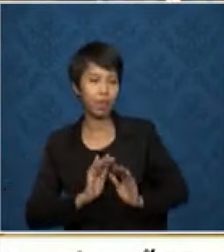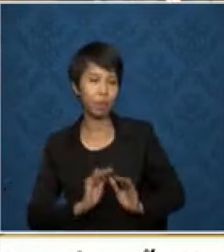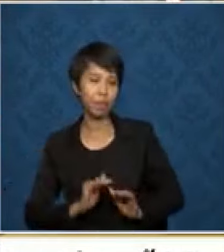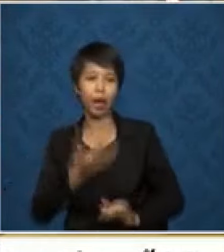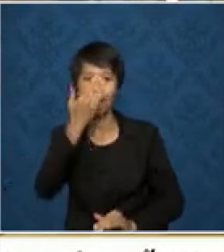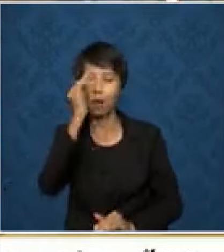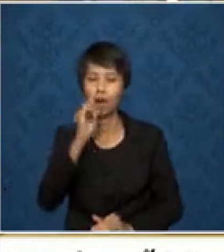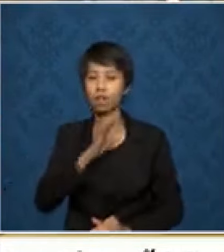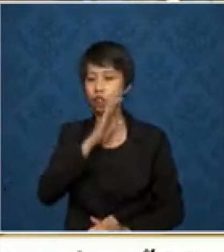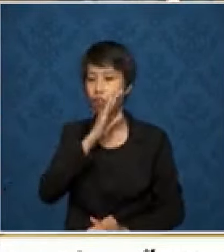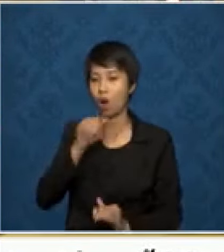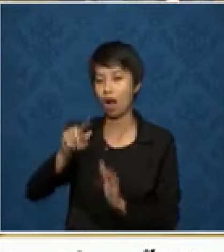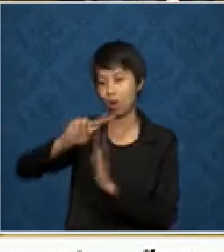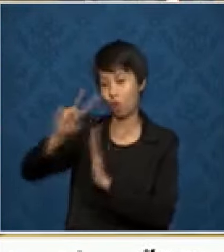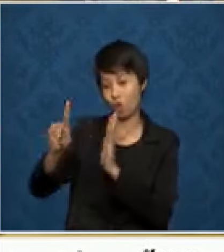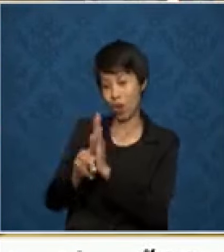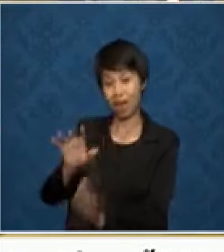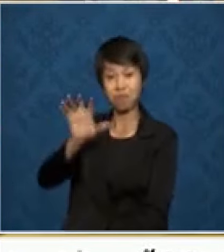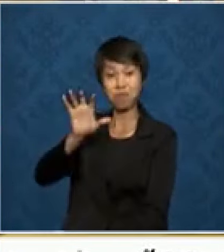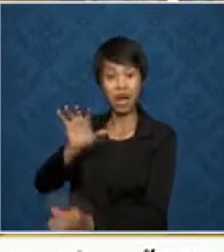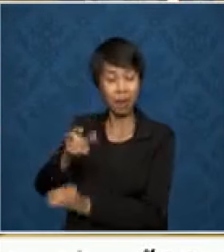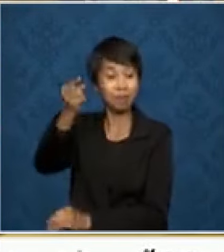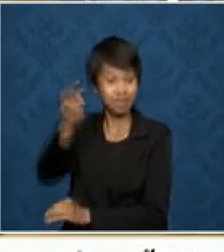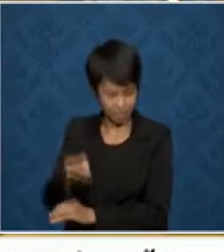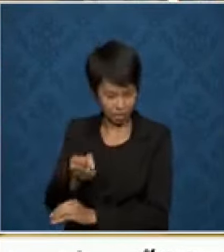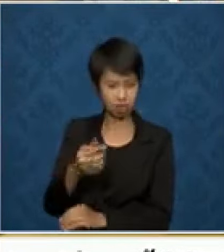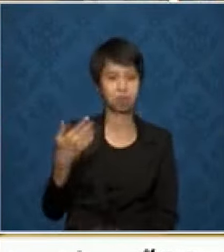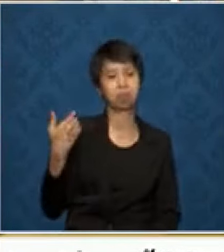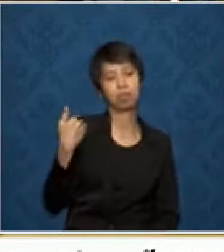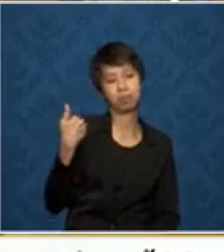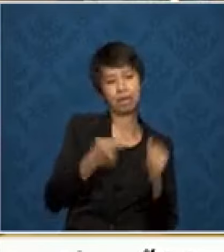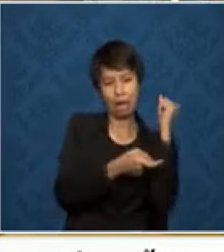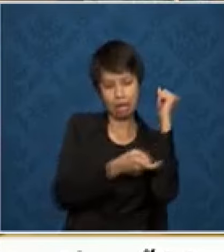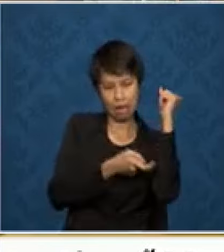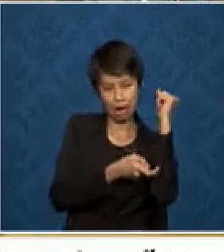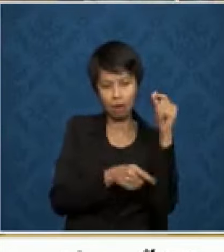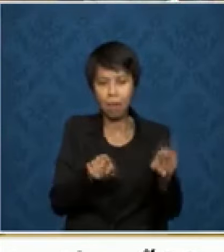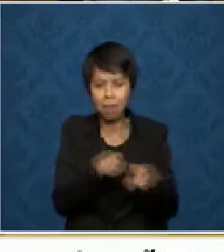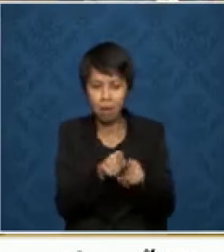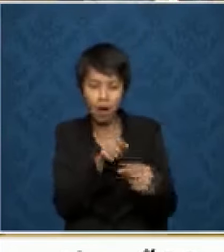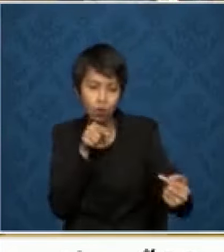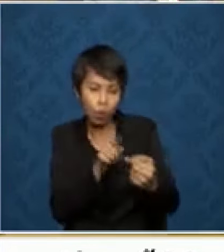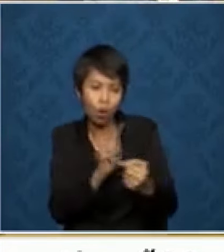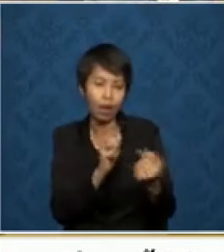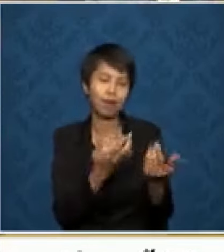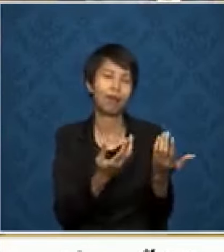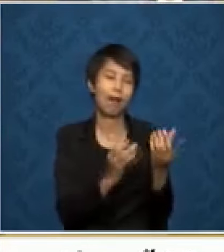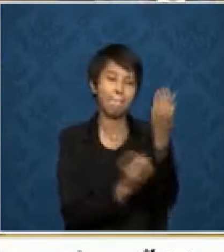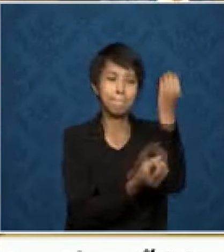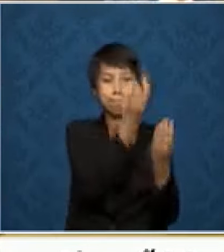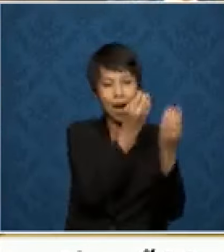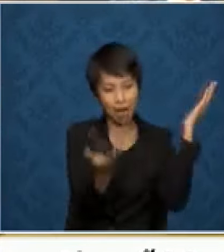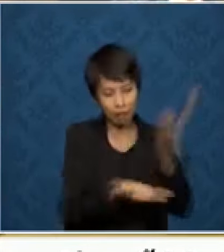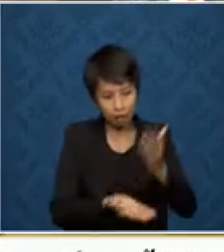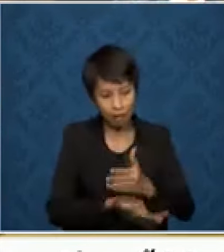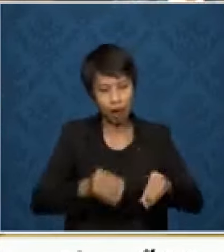udrบังคับใช้จะมียางจากบางประเทศที่อยู่ในพื้นที่ตัดไม้ทำลายป่าส่งออกไป